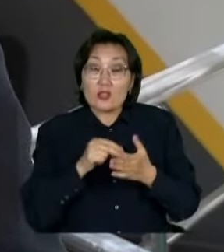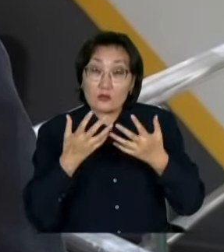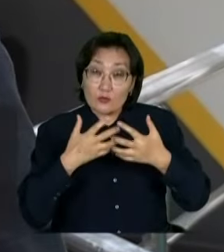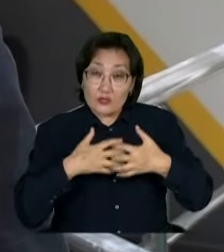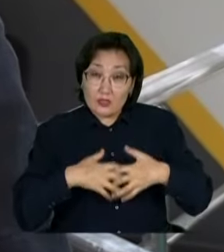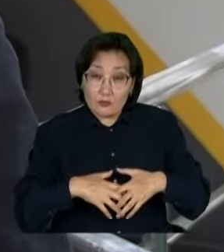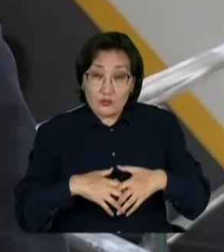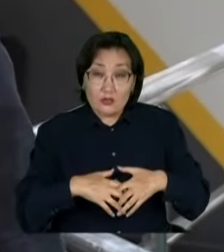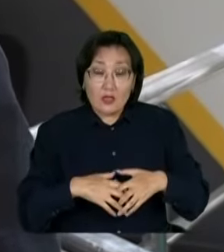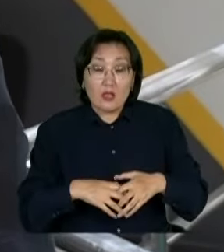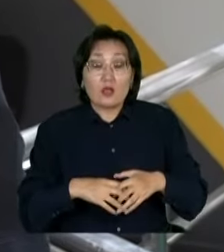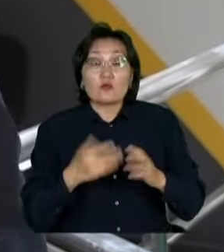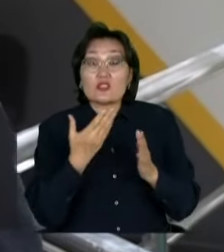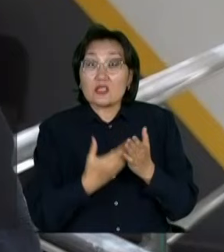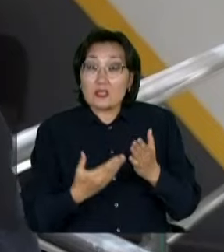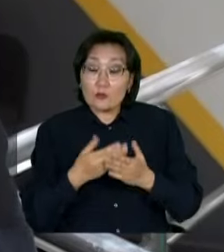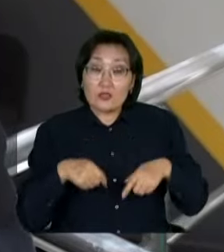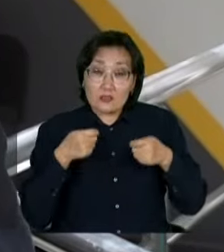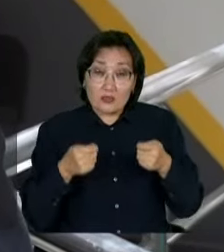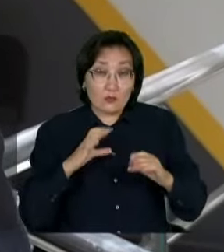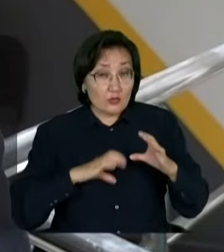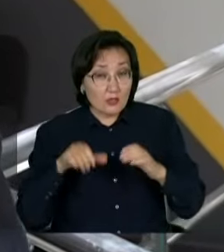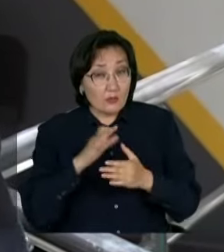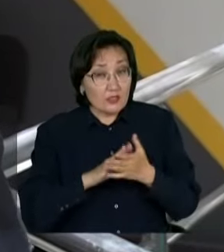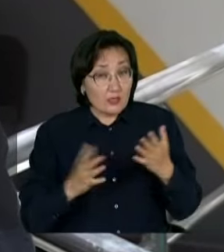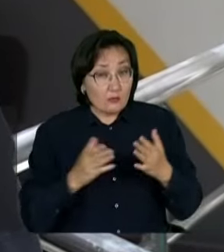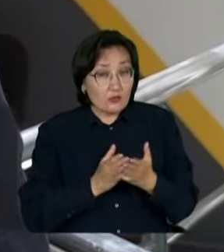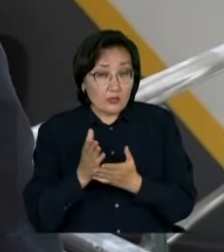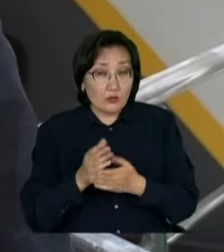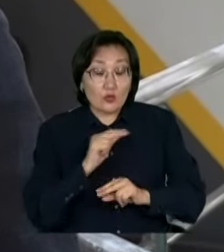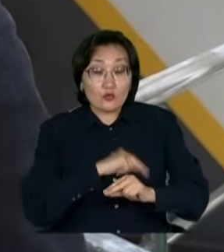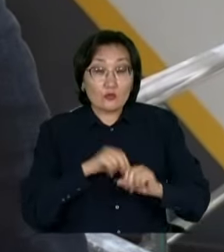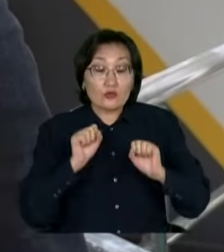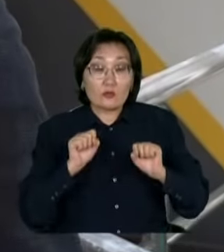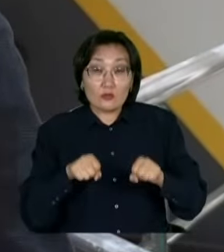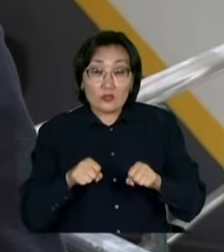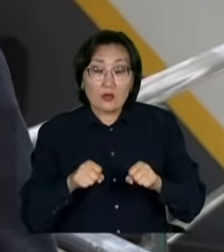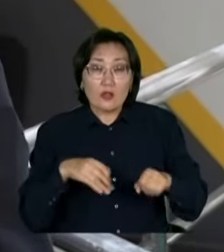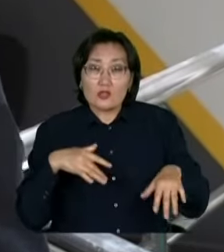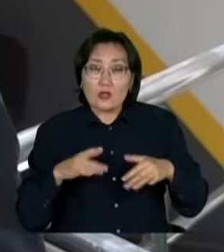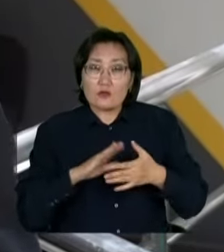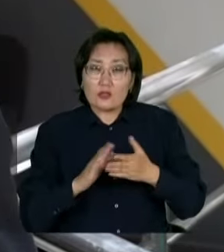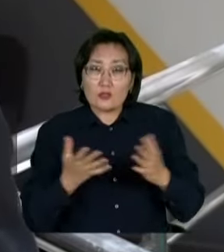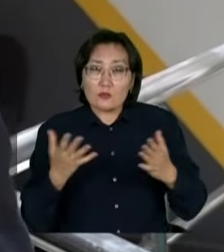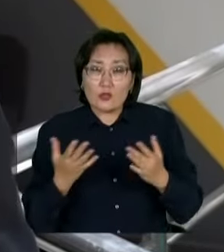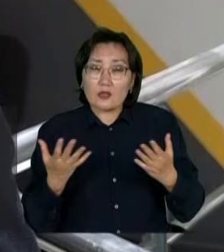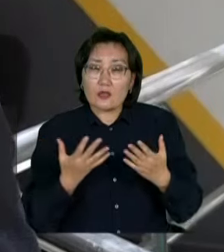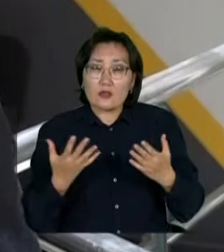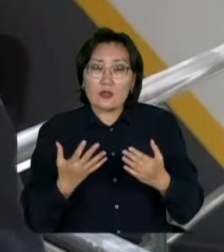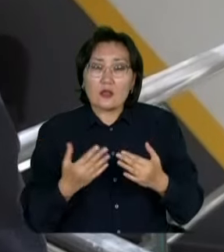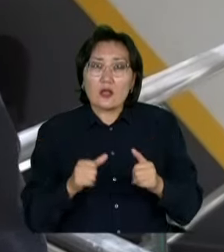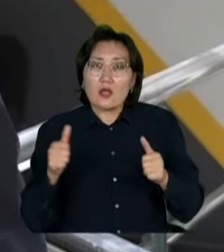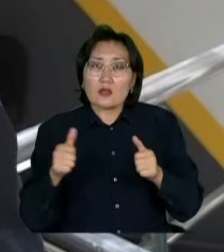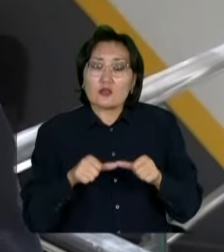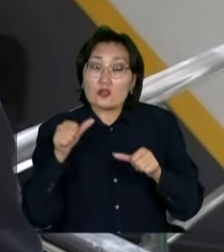бағаларын сарапқа салып, нұсқама кеңес береді. Студент әрі қарай қандай бағытта жұмыс жасау керек, осал тұстары қандай, қай жағынан басқалардан